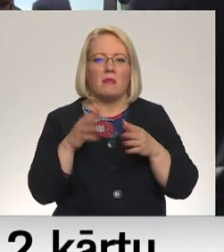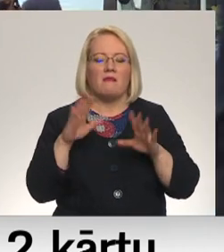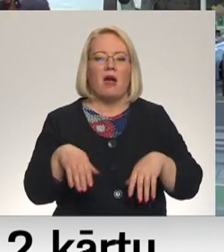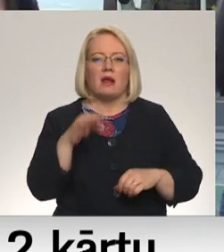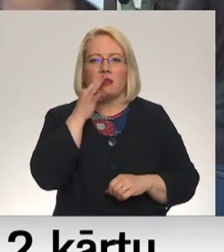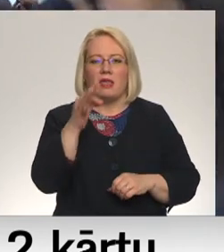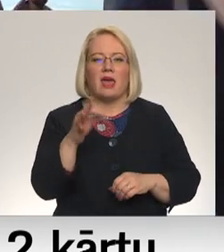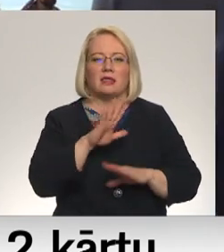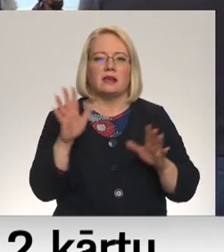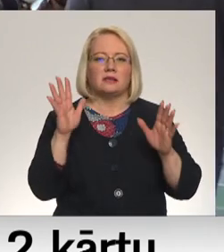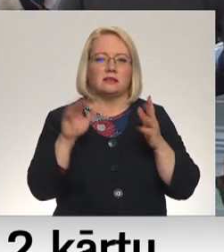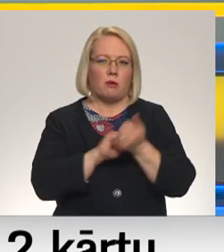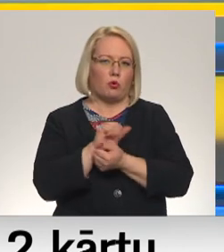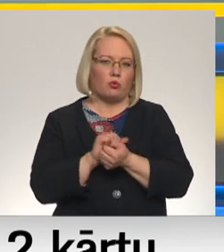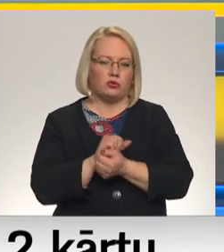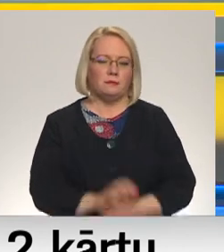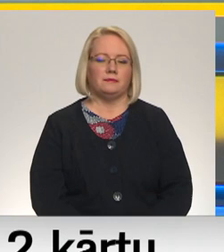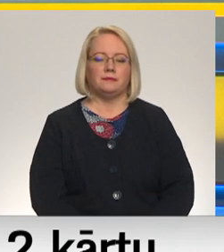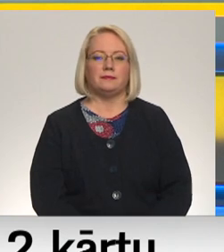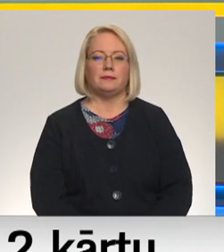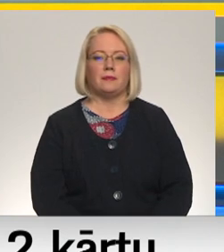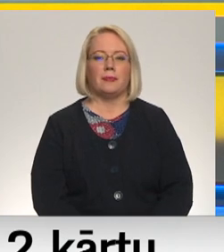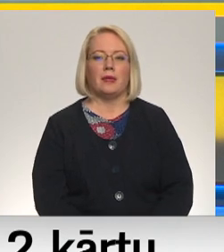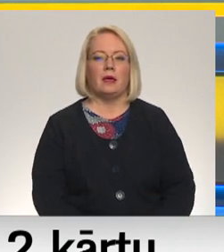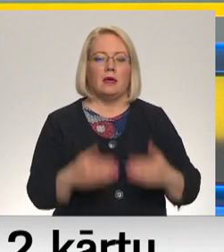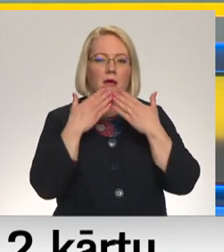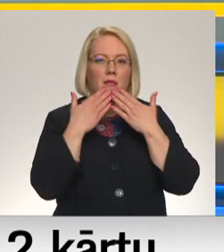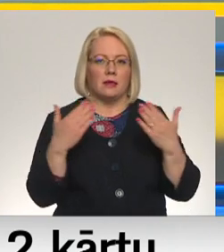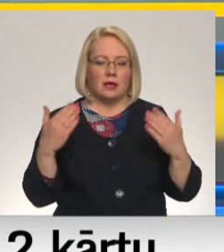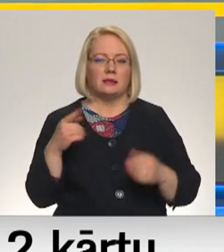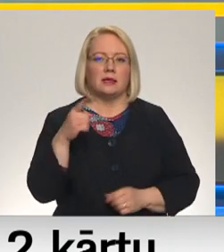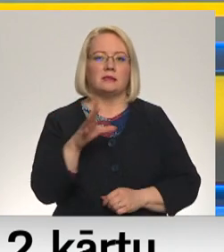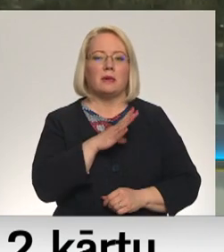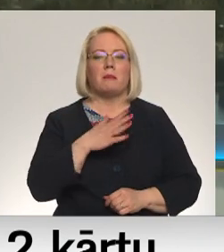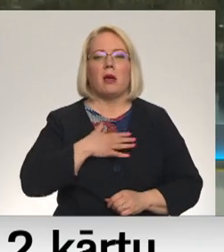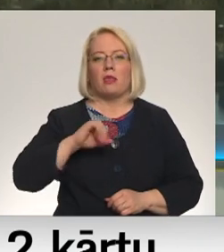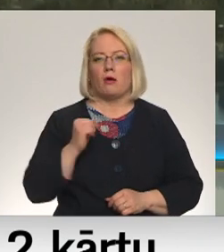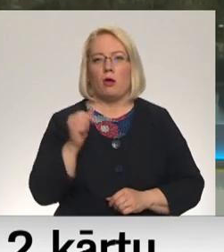ir sabrukusi. Anda? Paldies tev, Ilze. Tā bija tātad mana